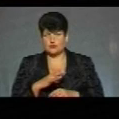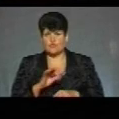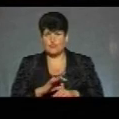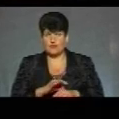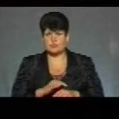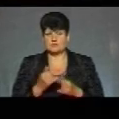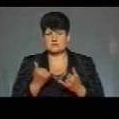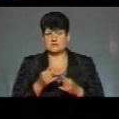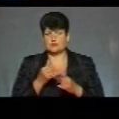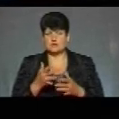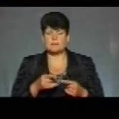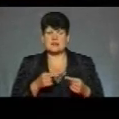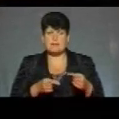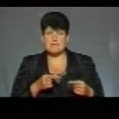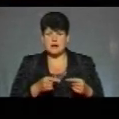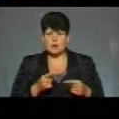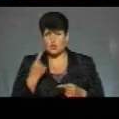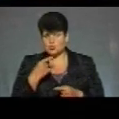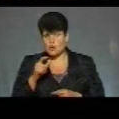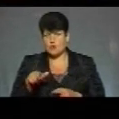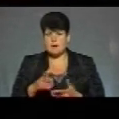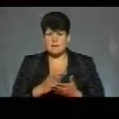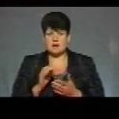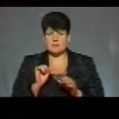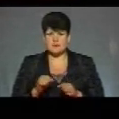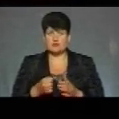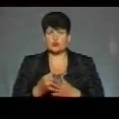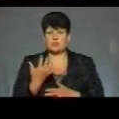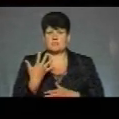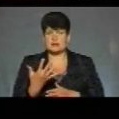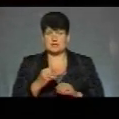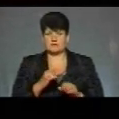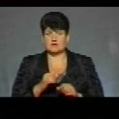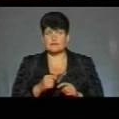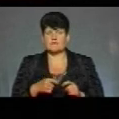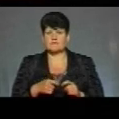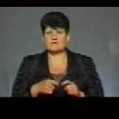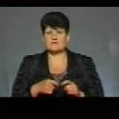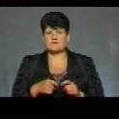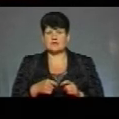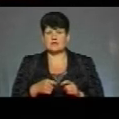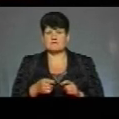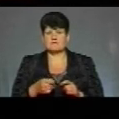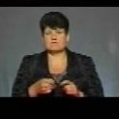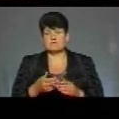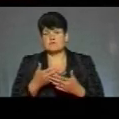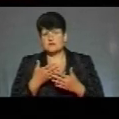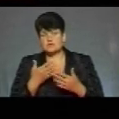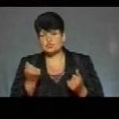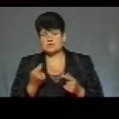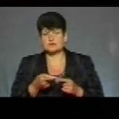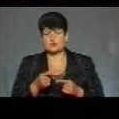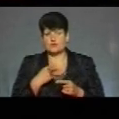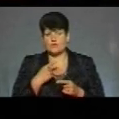не можемо заперечувати, тому що особа має право до 5 адвокатів. Відсутність його тягне за собою недійсність або вирок, або